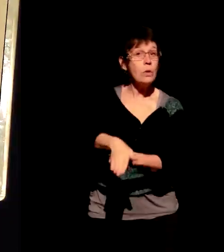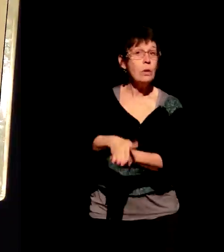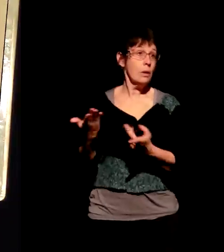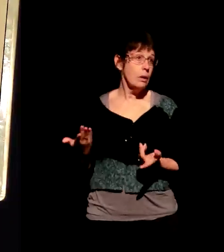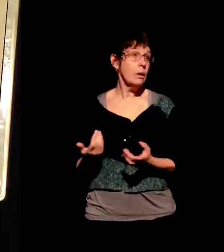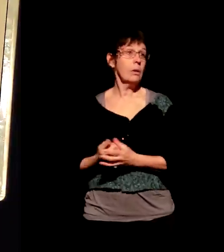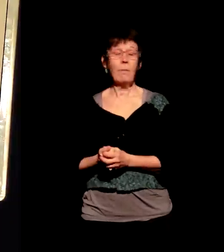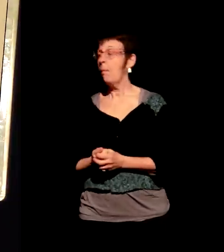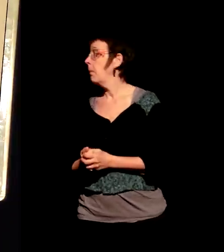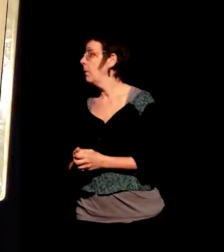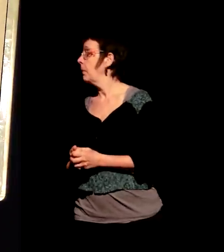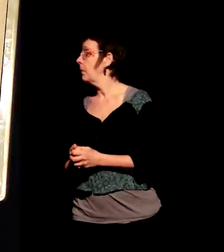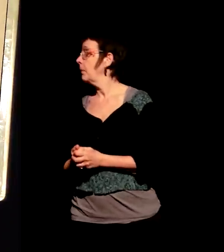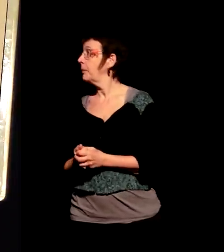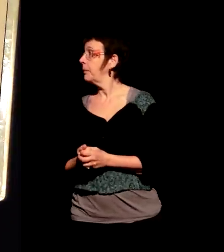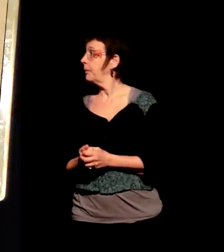audistes,